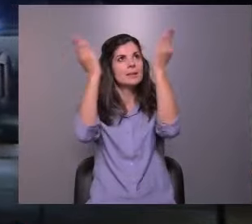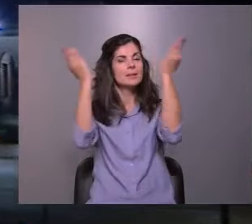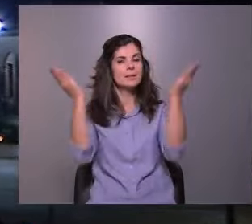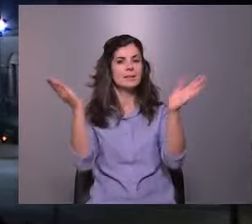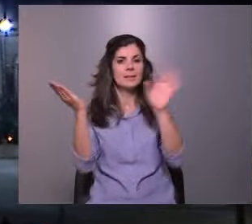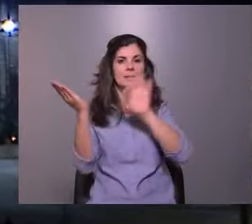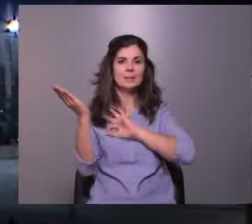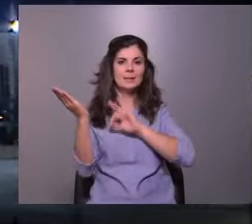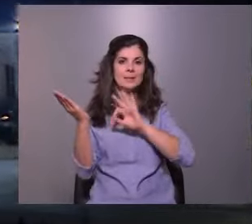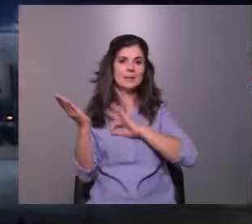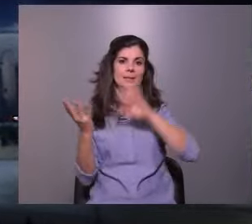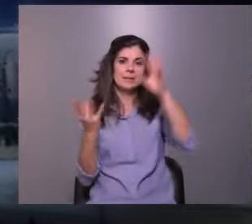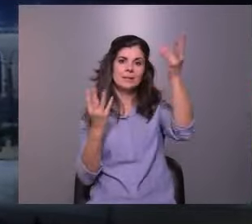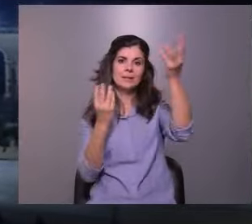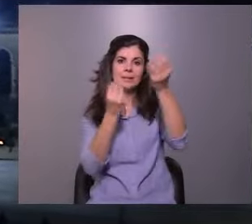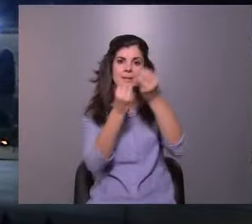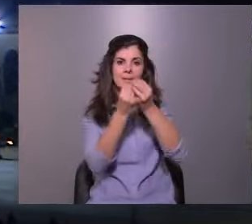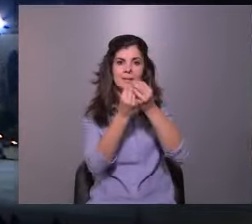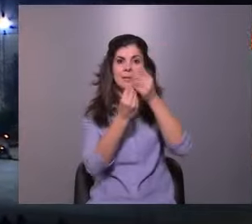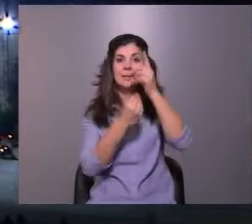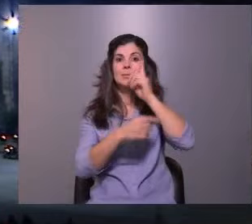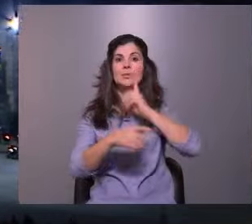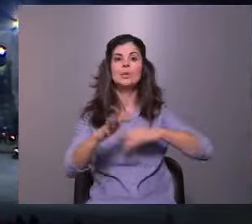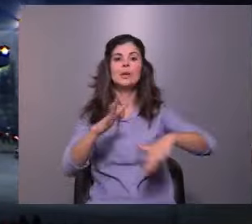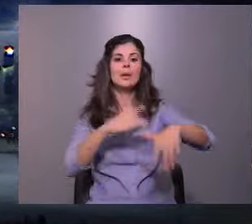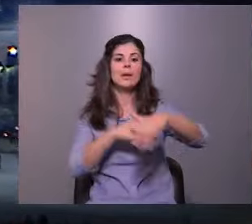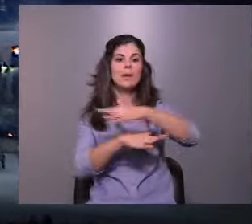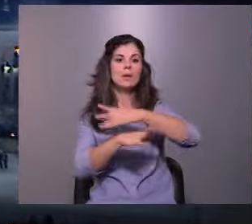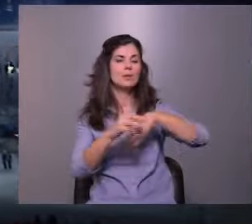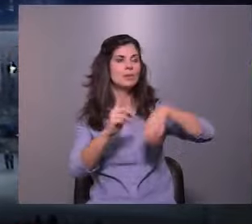fruit de vos entrailles, est béni.